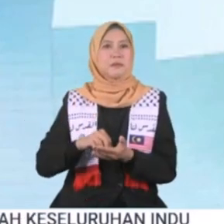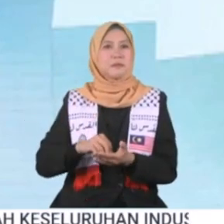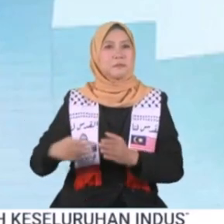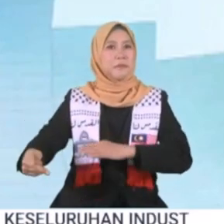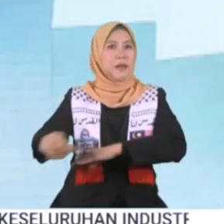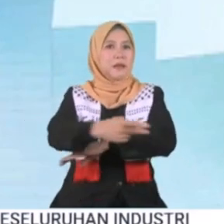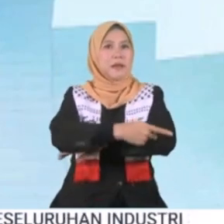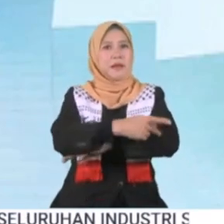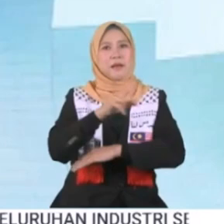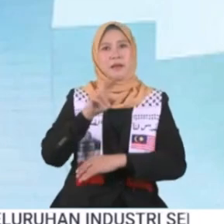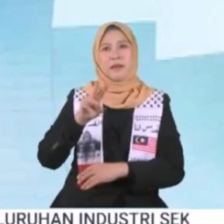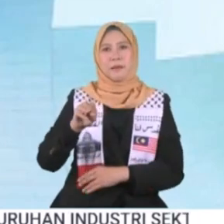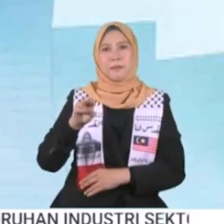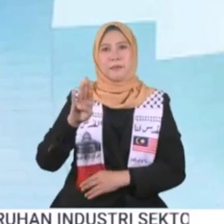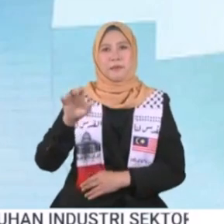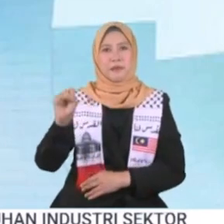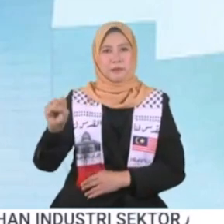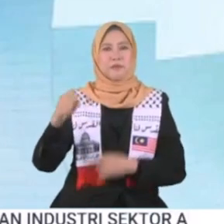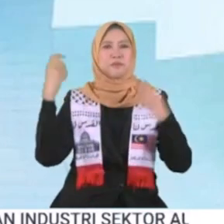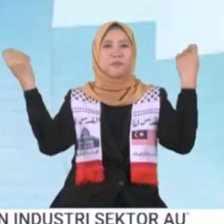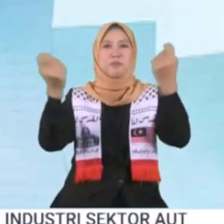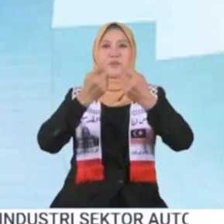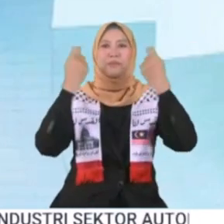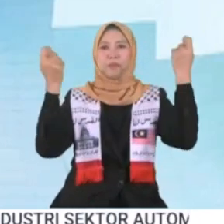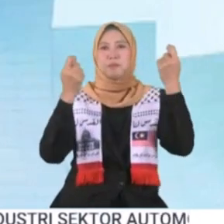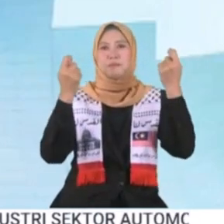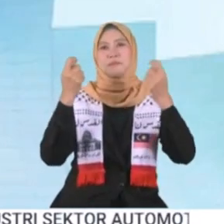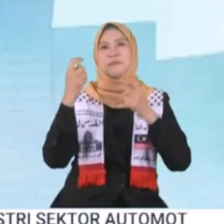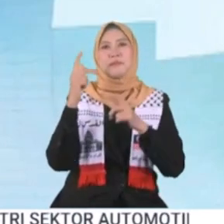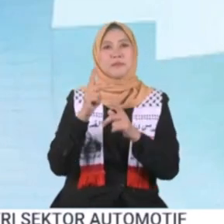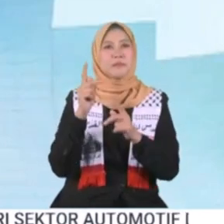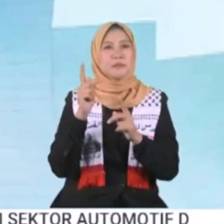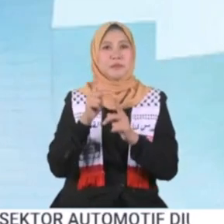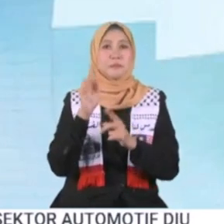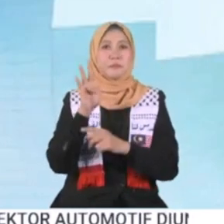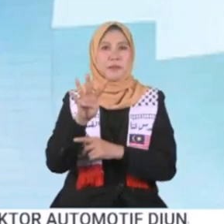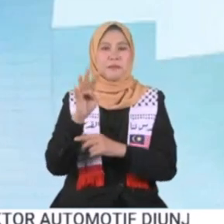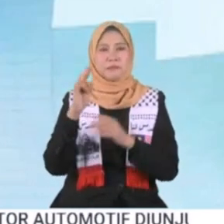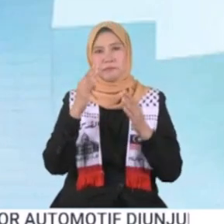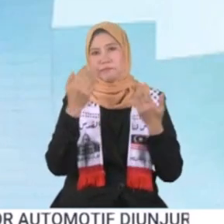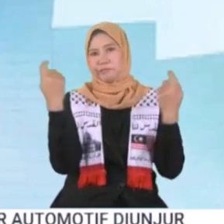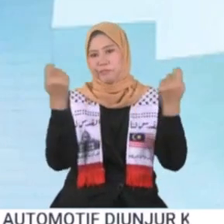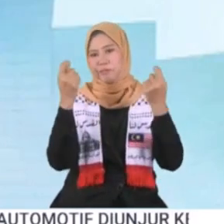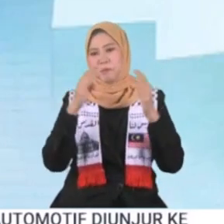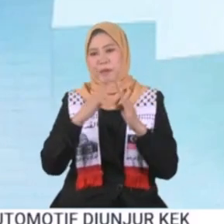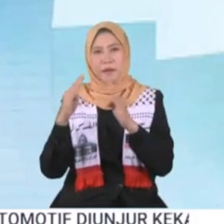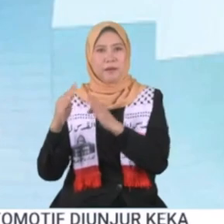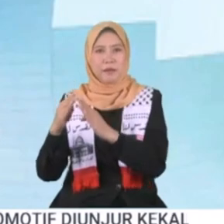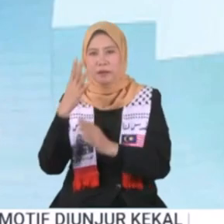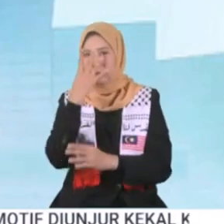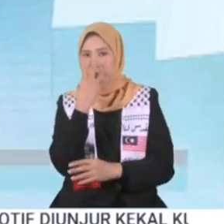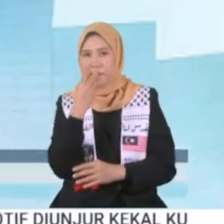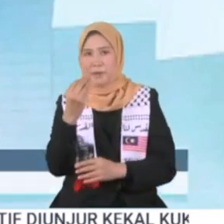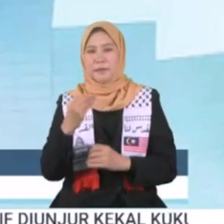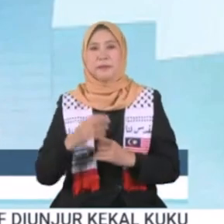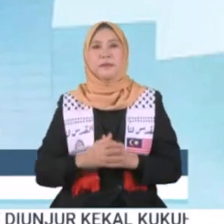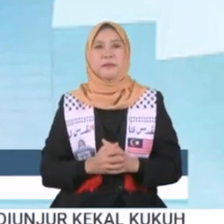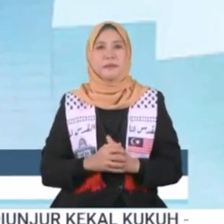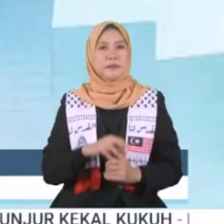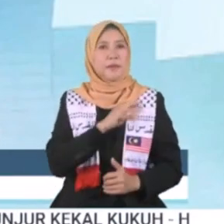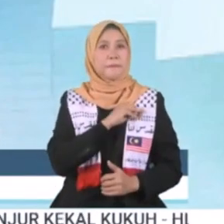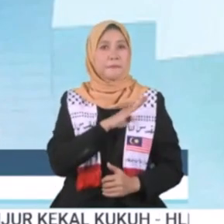Seremban MBS bersempena dengan ulang tahun keempat Majlis Bandar Raya serempan menteri besar Datuk Seri Aminuddin Harun